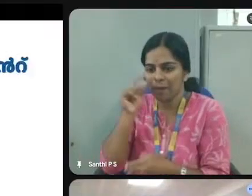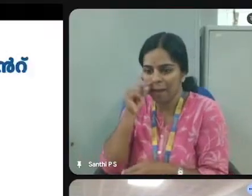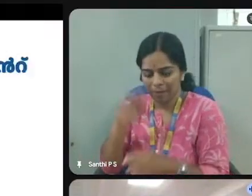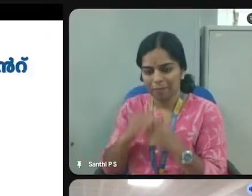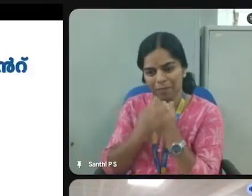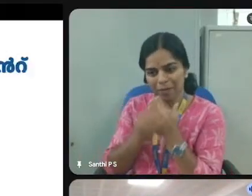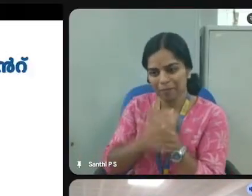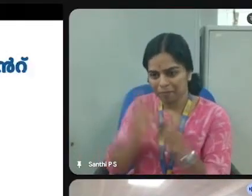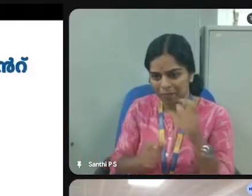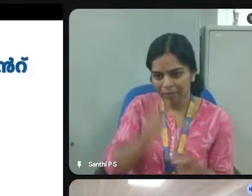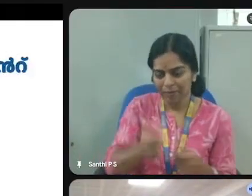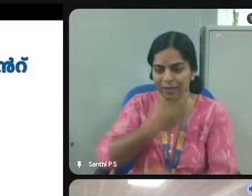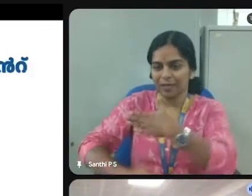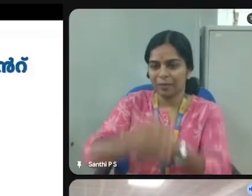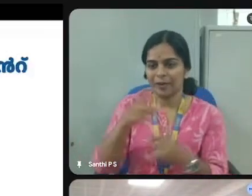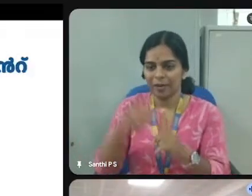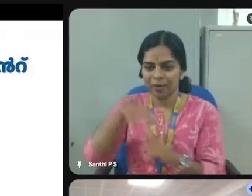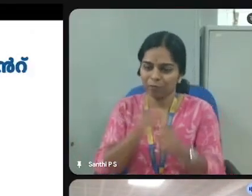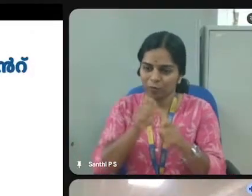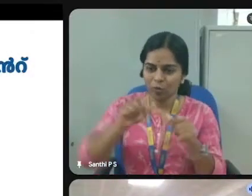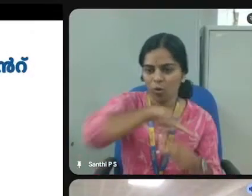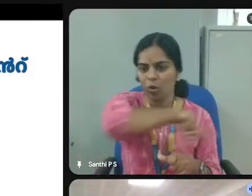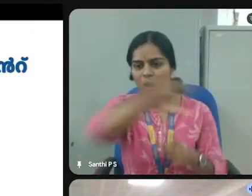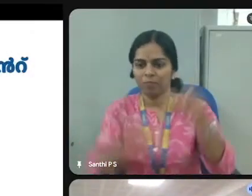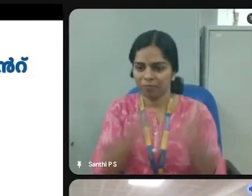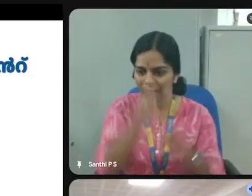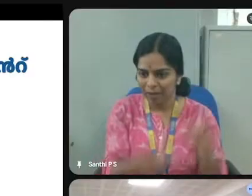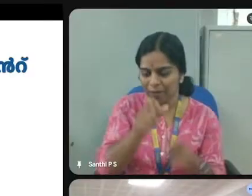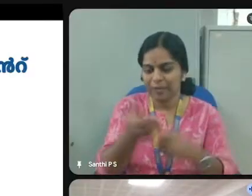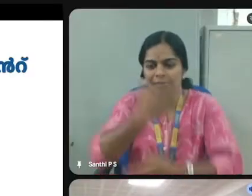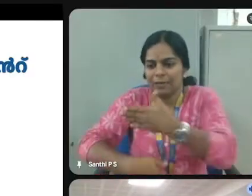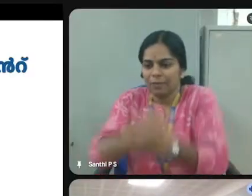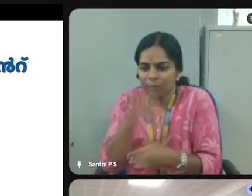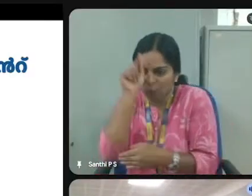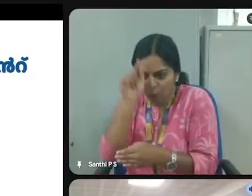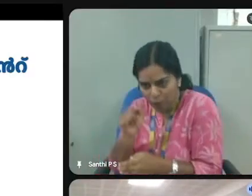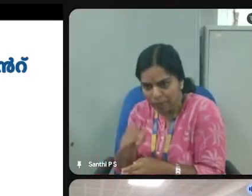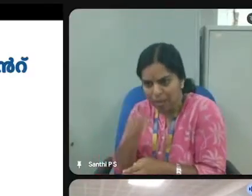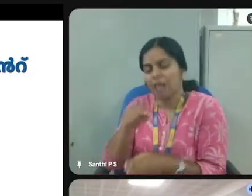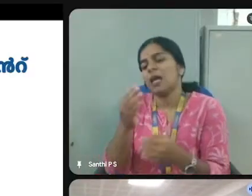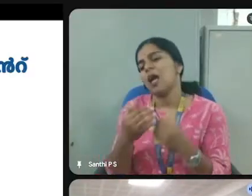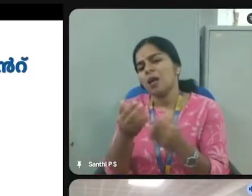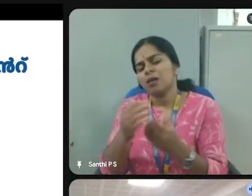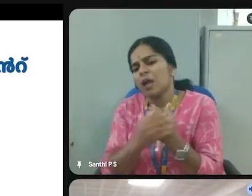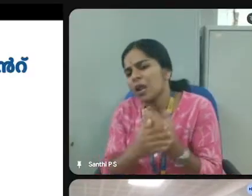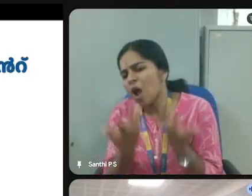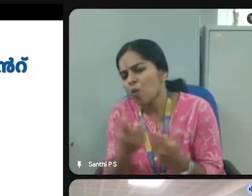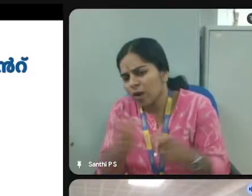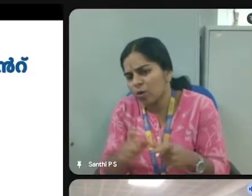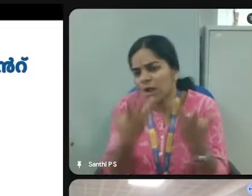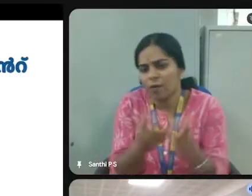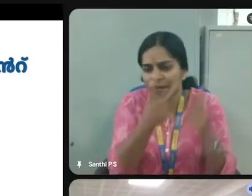പരിപാലിക്കുന്നവരെയും ഭിന്നശേഷി മേഖലയിൽ പ്രവർത്തിക്കുന്നവരെയും പലതരത്തിലുള്ള ഭിന്നശേഷിയെക്കുറിച്ചും അത് എങ്ങനെ കൈകാര്യം ചെയ്യാമെന്നും ബോധവാന്മാരാക്കാനാണ്